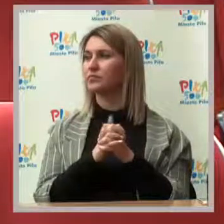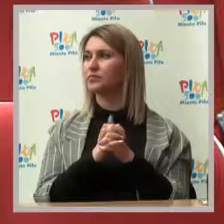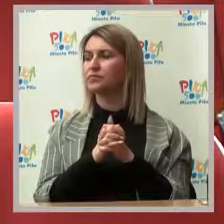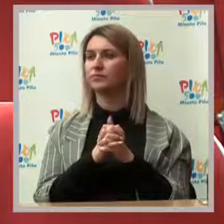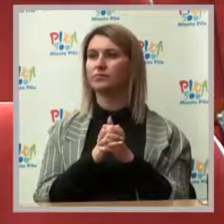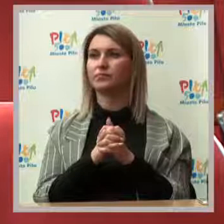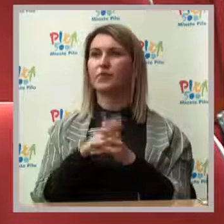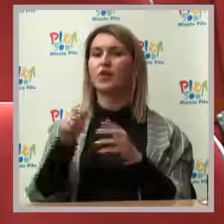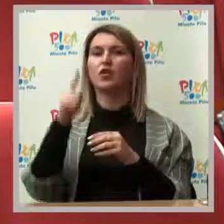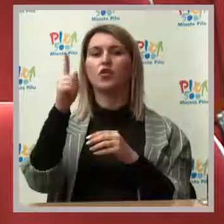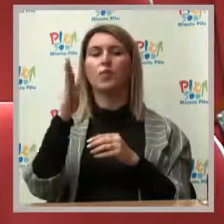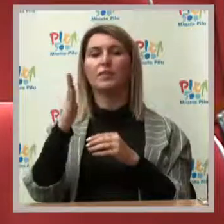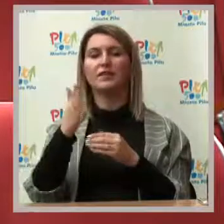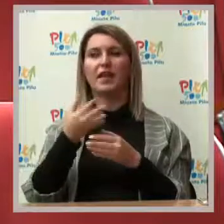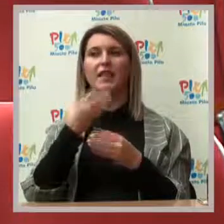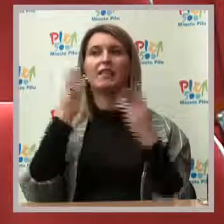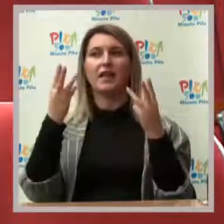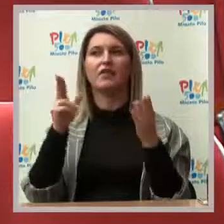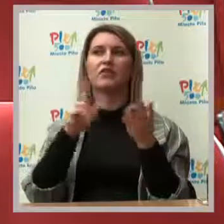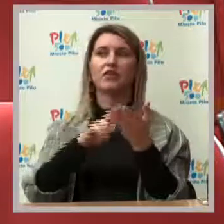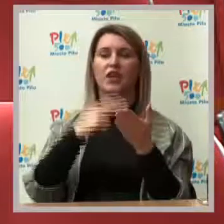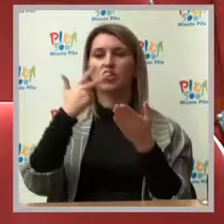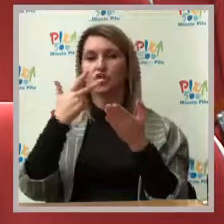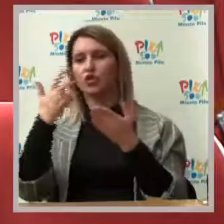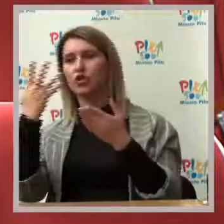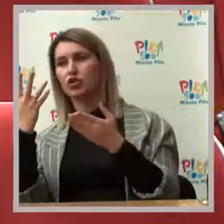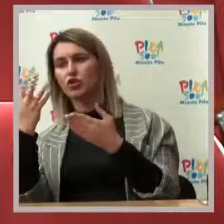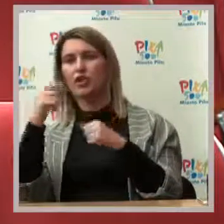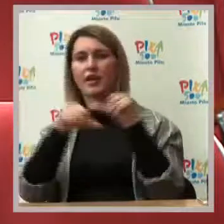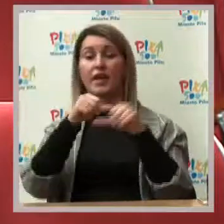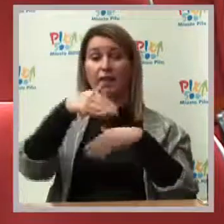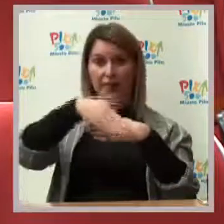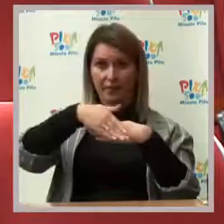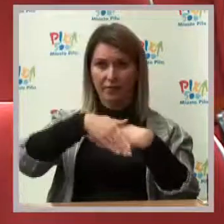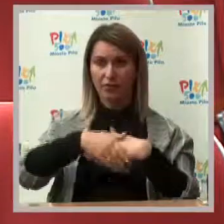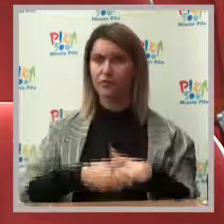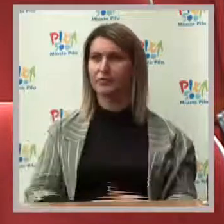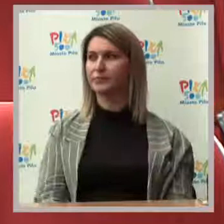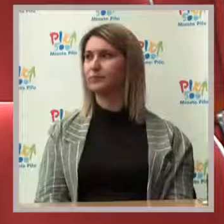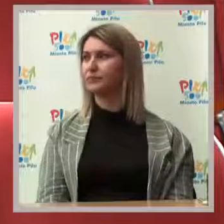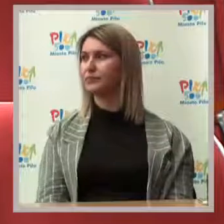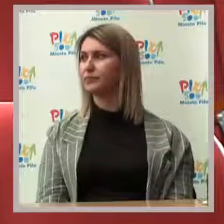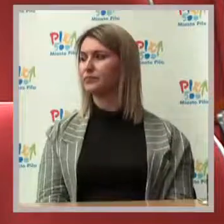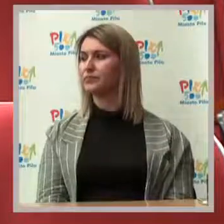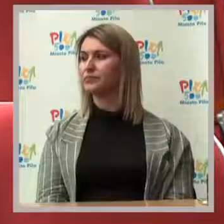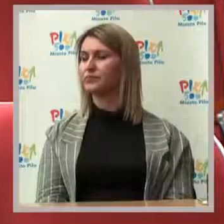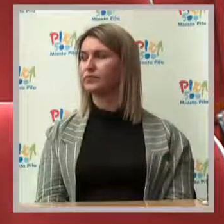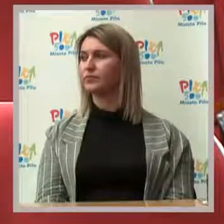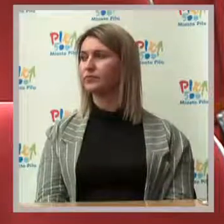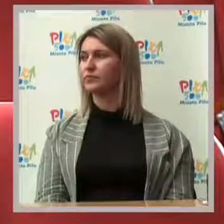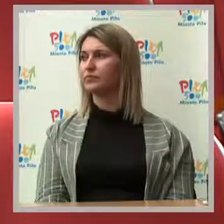najbliższym okresie, czyli na najbliższych 3-4 latach, a poszczególne elementy WPF-u zostaną omówione jak w